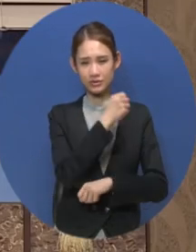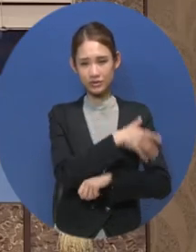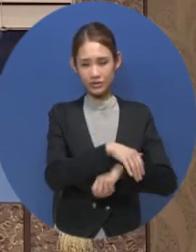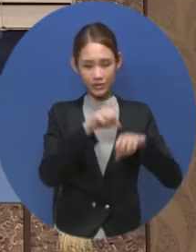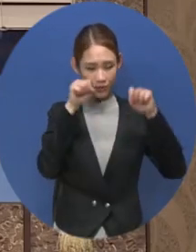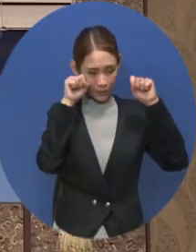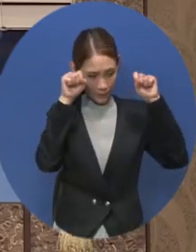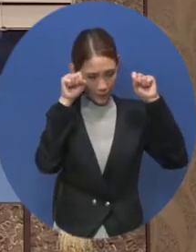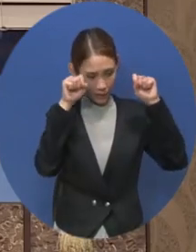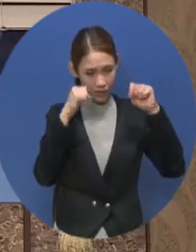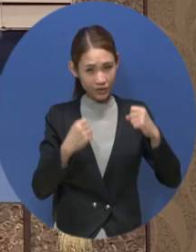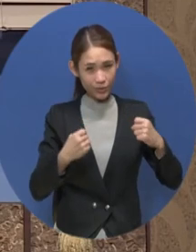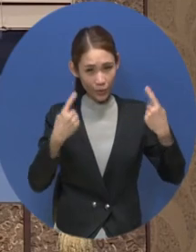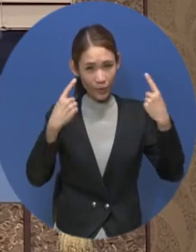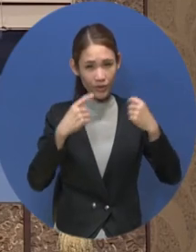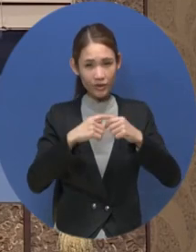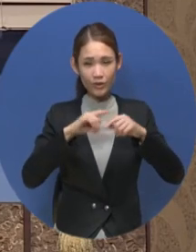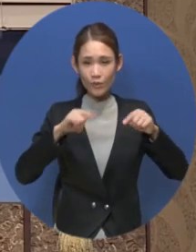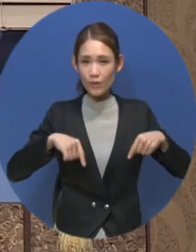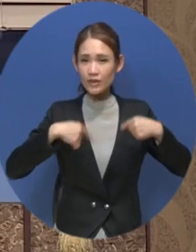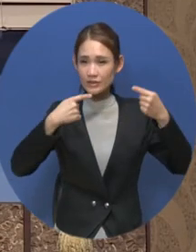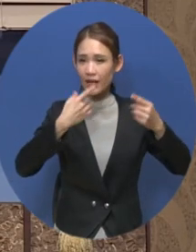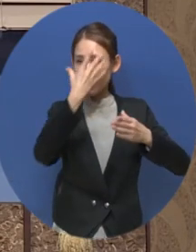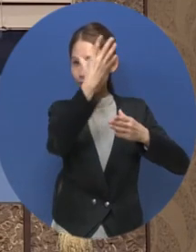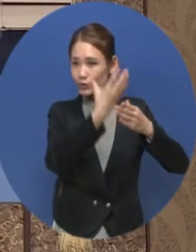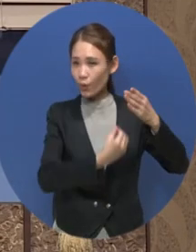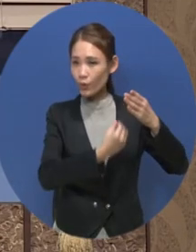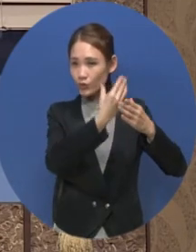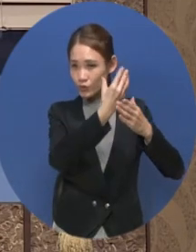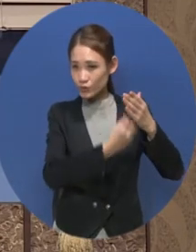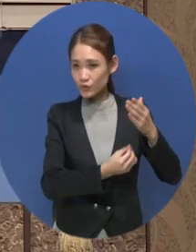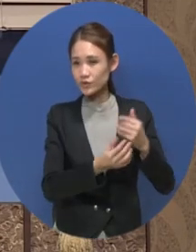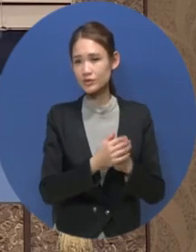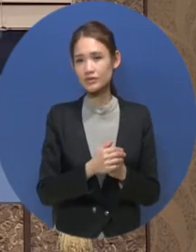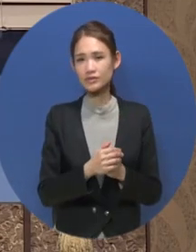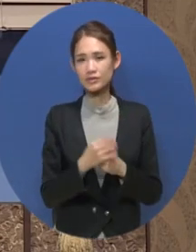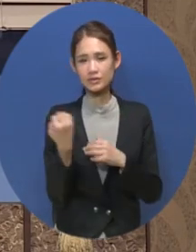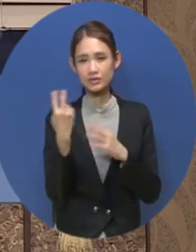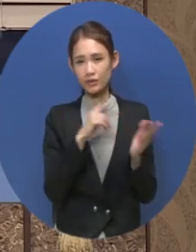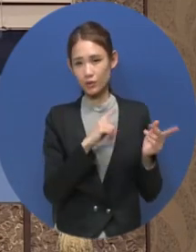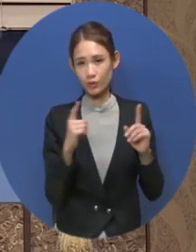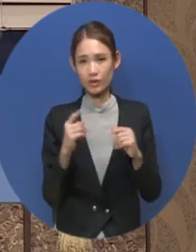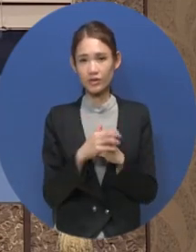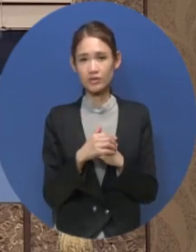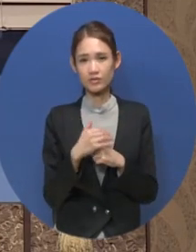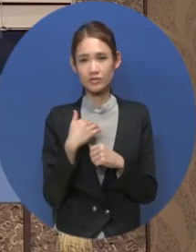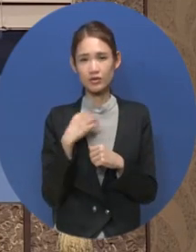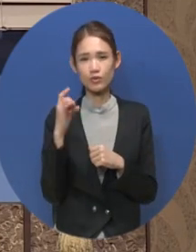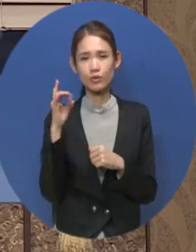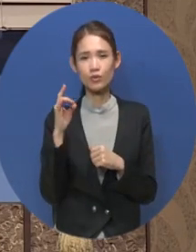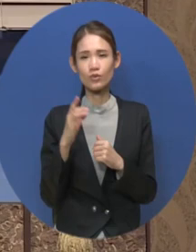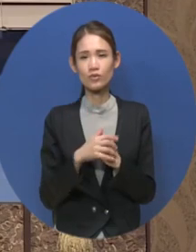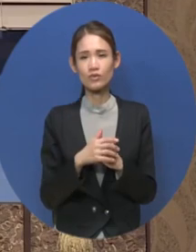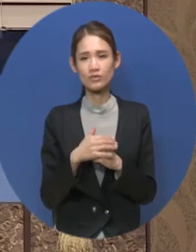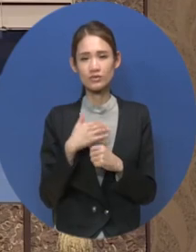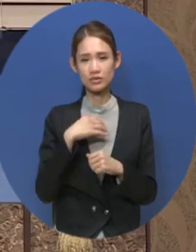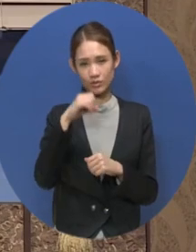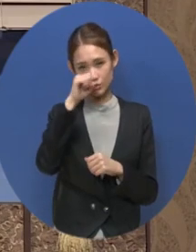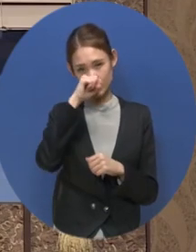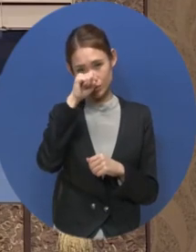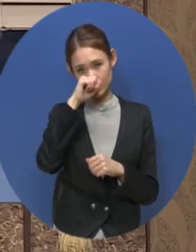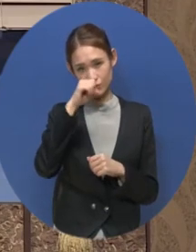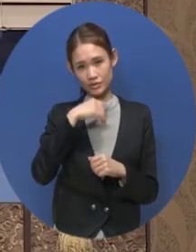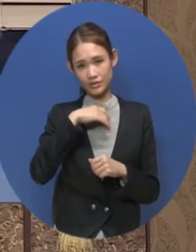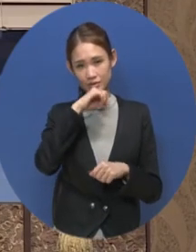이제 스포츠를 했던 게 휠체어 농구를 했었습니다. 이제 재활도 되고 네. 또 저는 사실은 제가 좋아하는